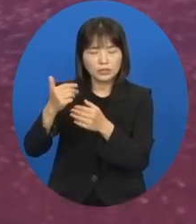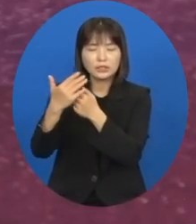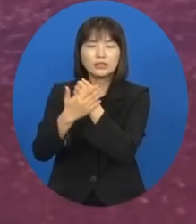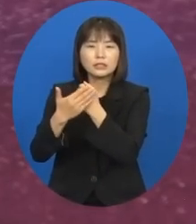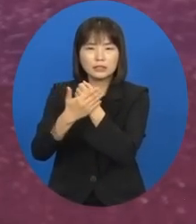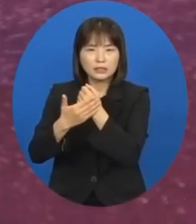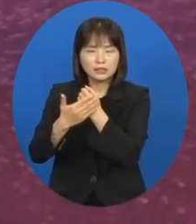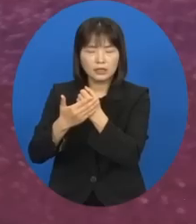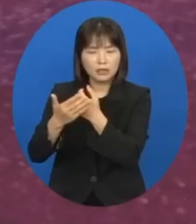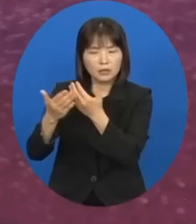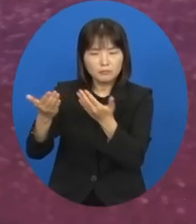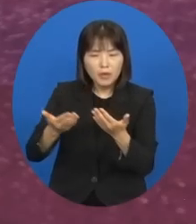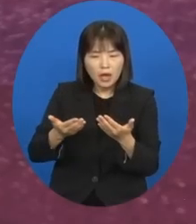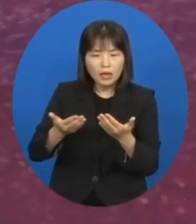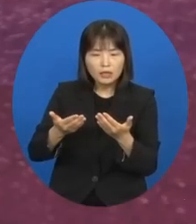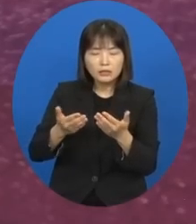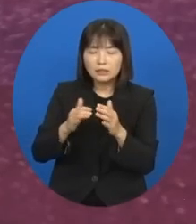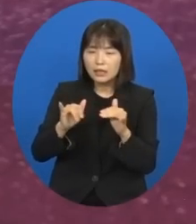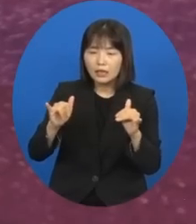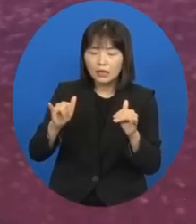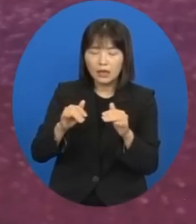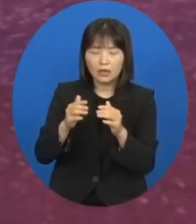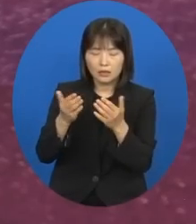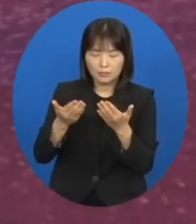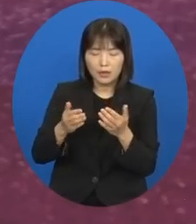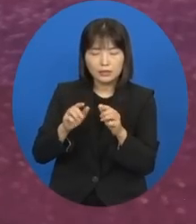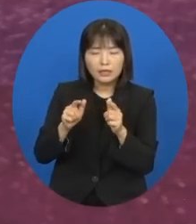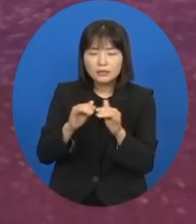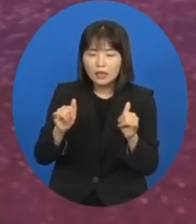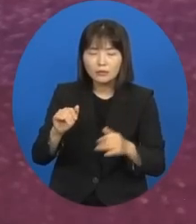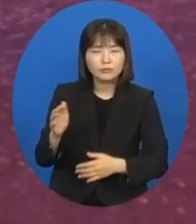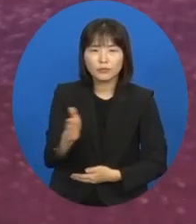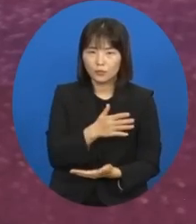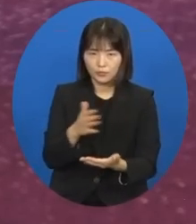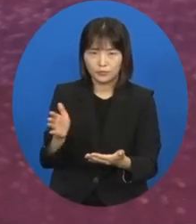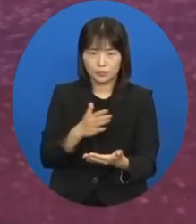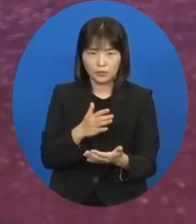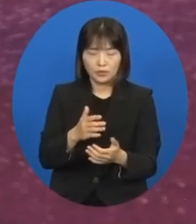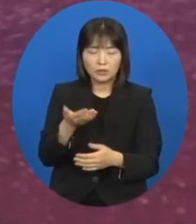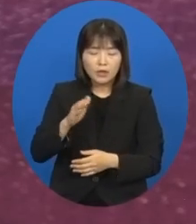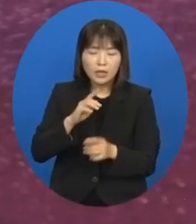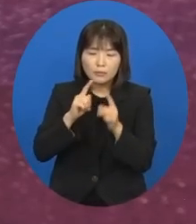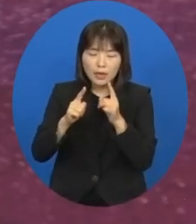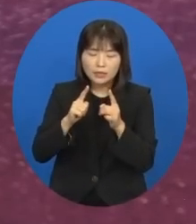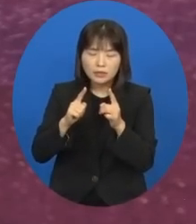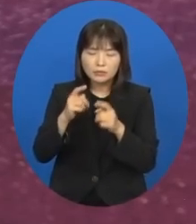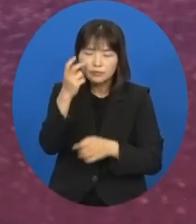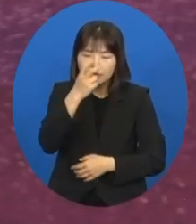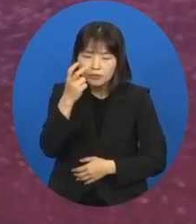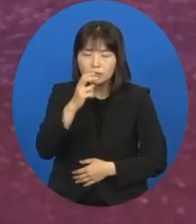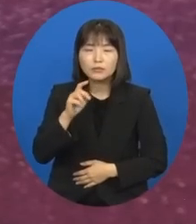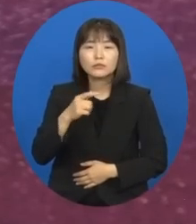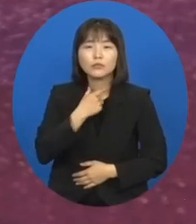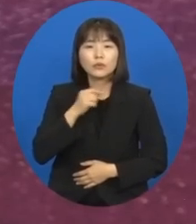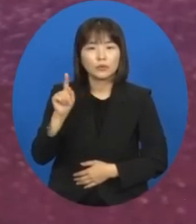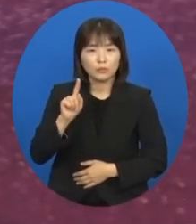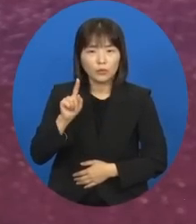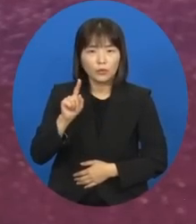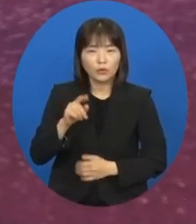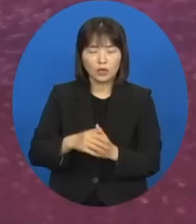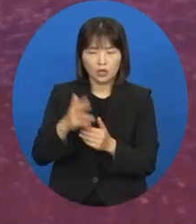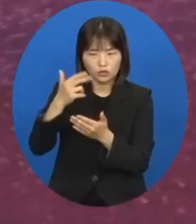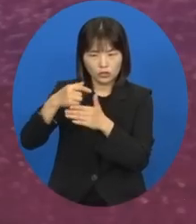한 받은 사람이 없습니다 그러나 한번 말씀 앞에서 점검하기를 원하는 것은 우리가 그